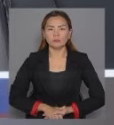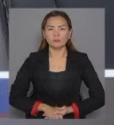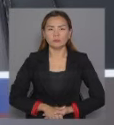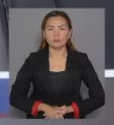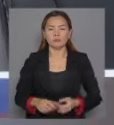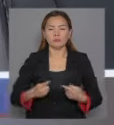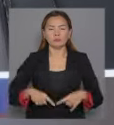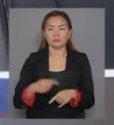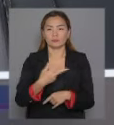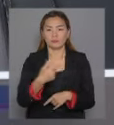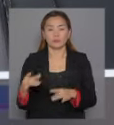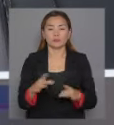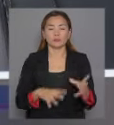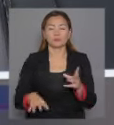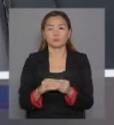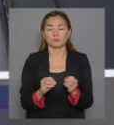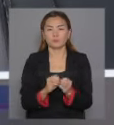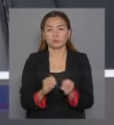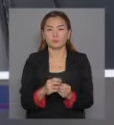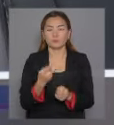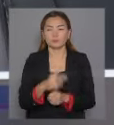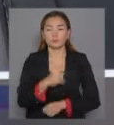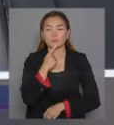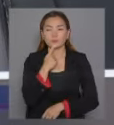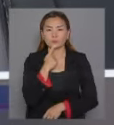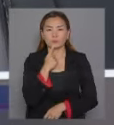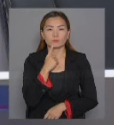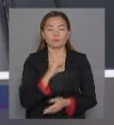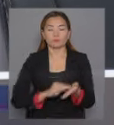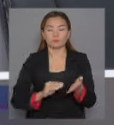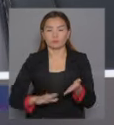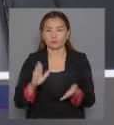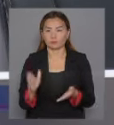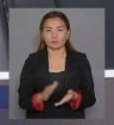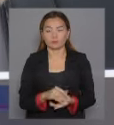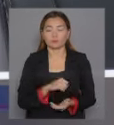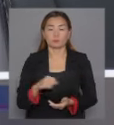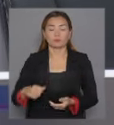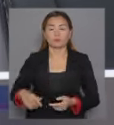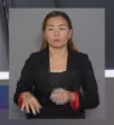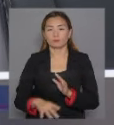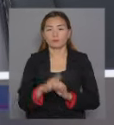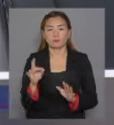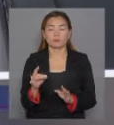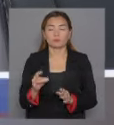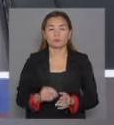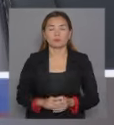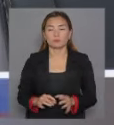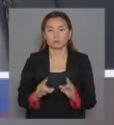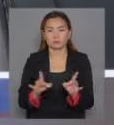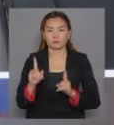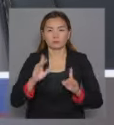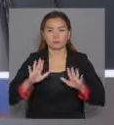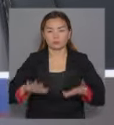органдардағы маңдайша жазулары бәрі бұрынғысынша тілде екі тілде жазылады. Өздеріңіз білесіздер, өткен жолғы семинарда